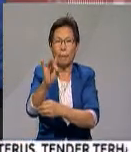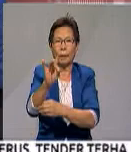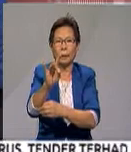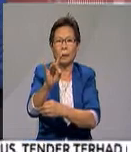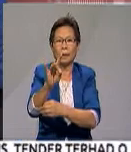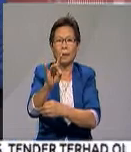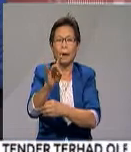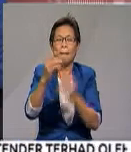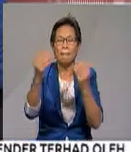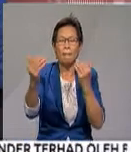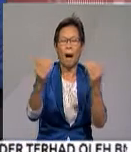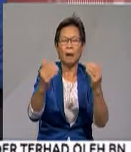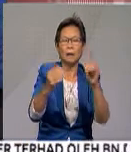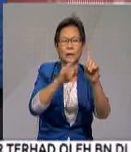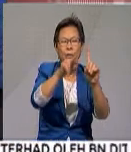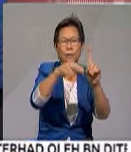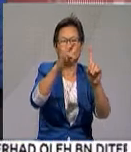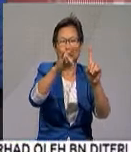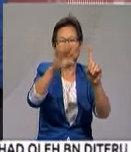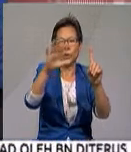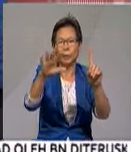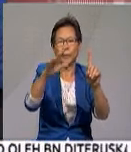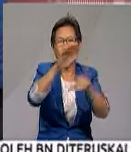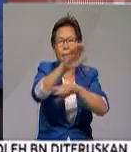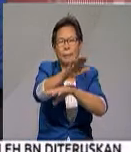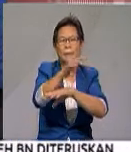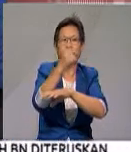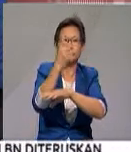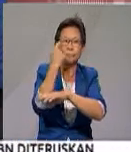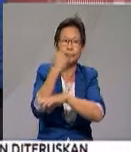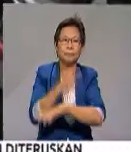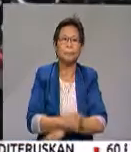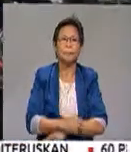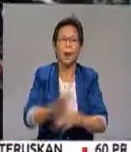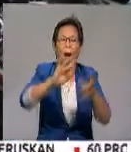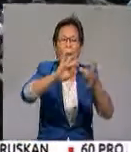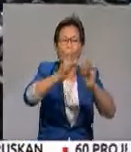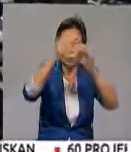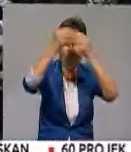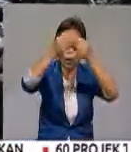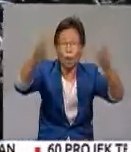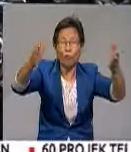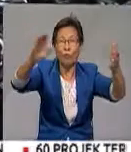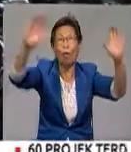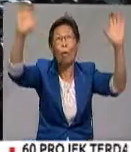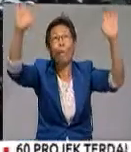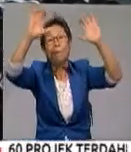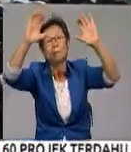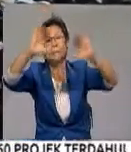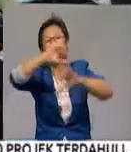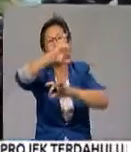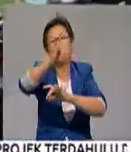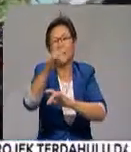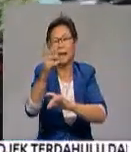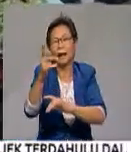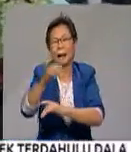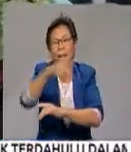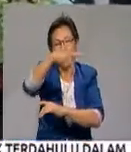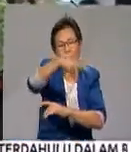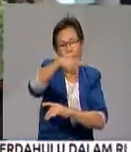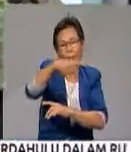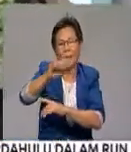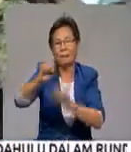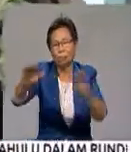orang berbanding 1,075 petang tadi. Menurut portal info bencana Jabatan Kebajikan Masyarakat, PPS